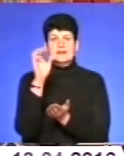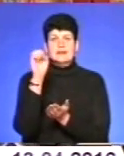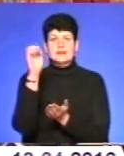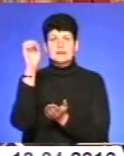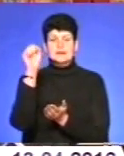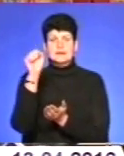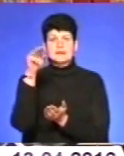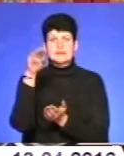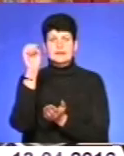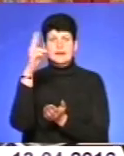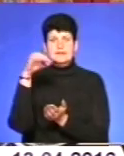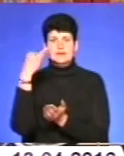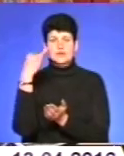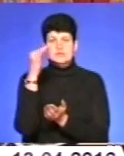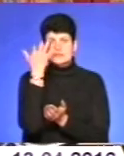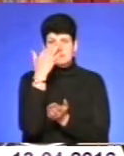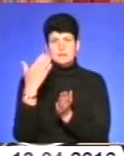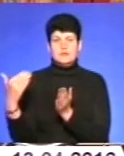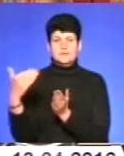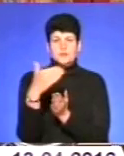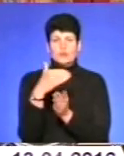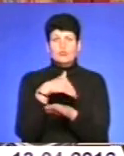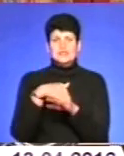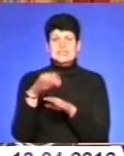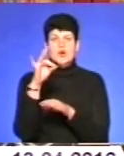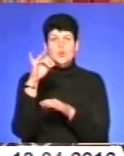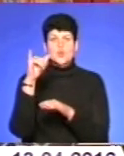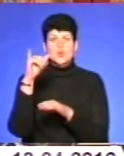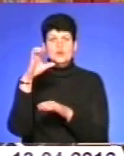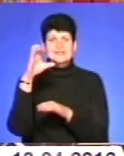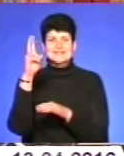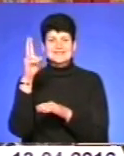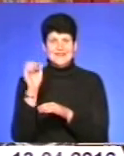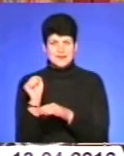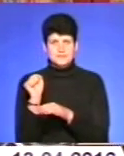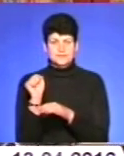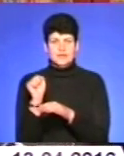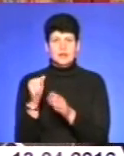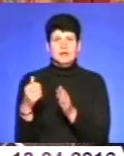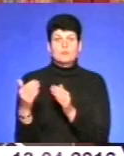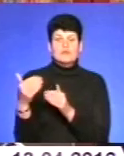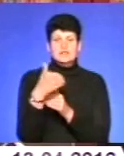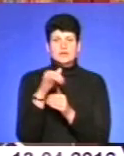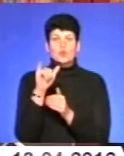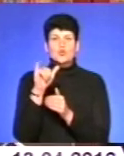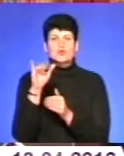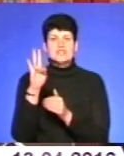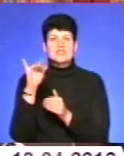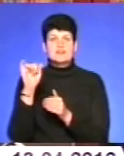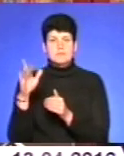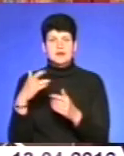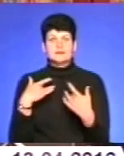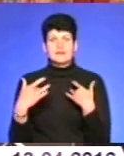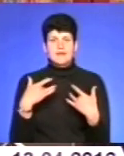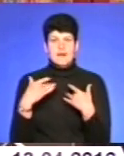вулиці Йосифа Сліпого до вулиці Руській, по Руській, якраз звертаючи вже до Нірмагу, до драмтеатру. І що